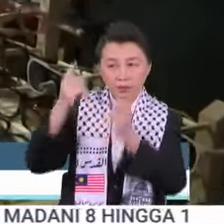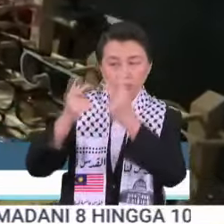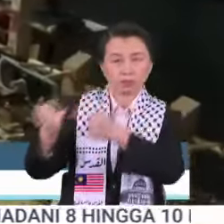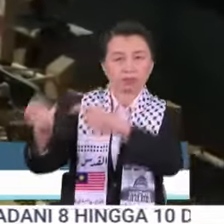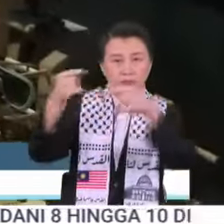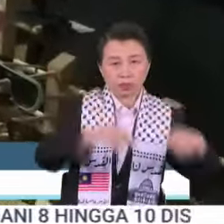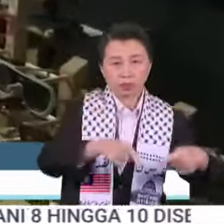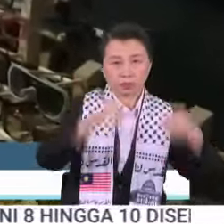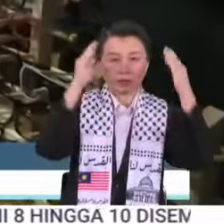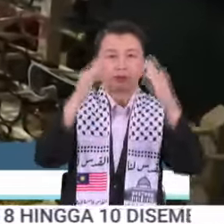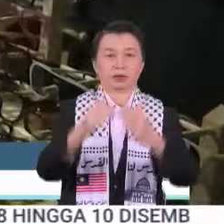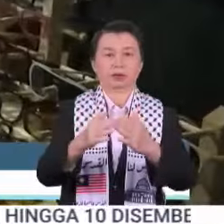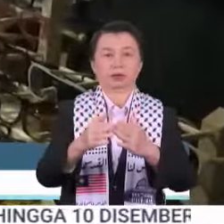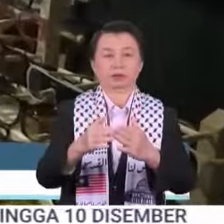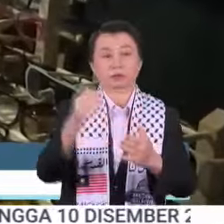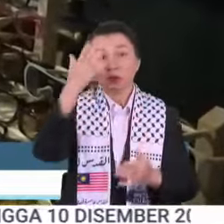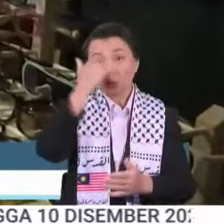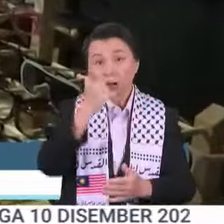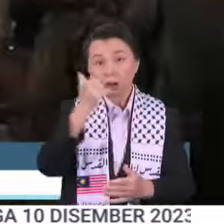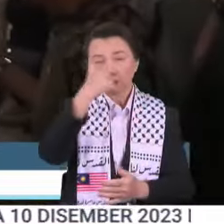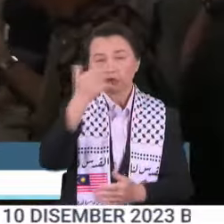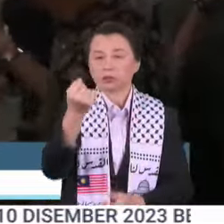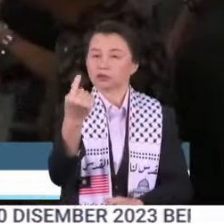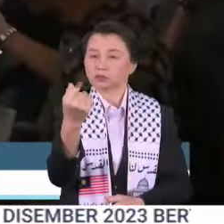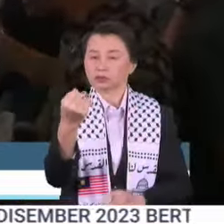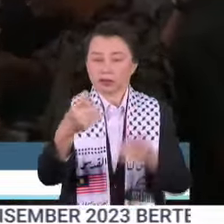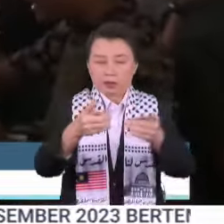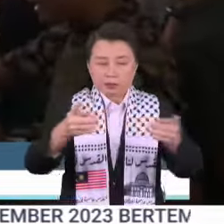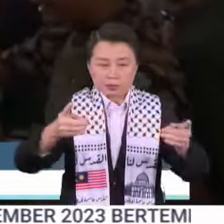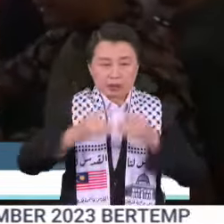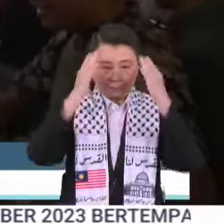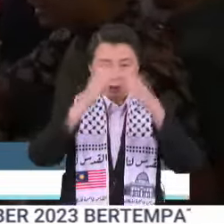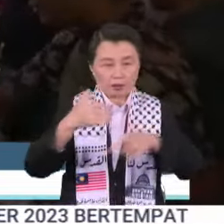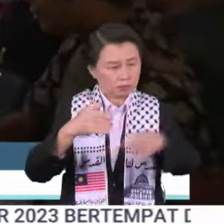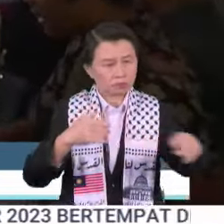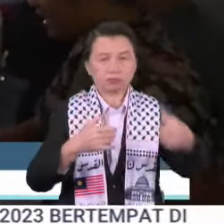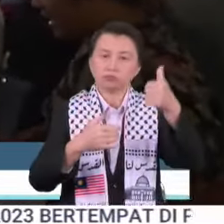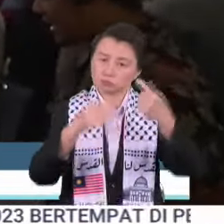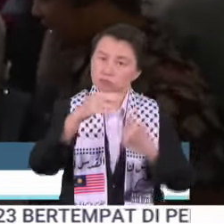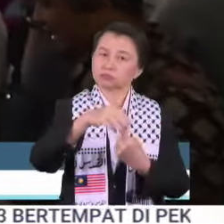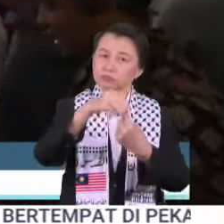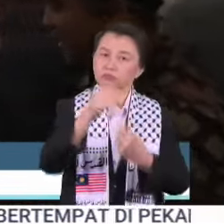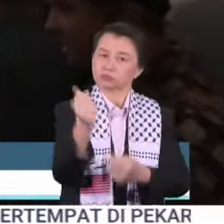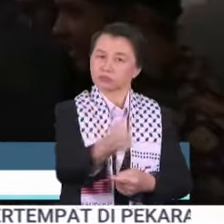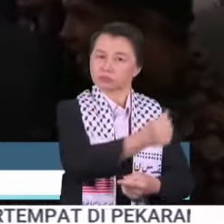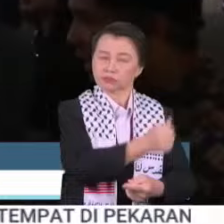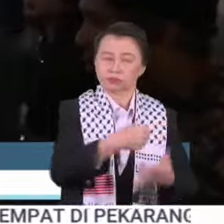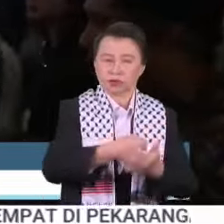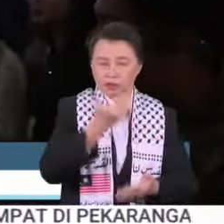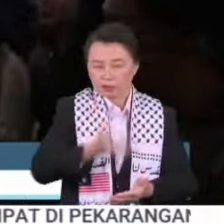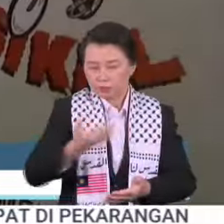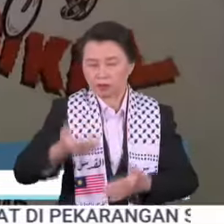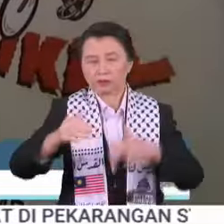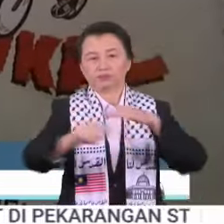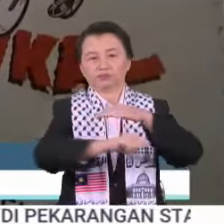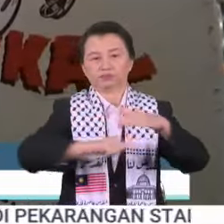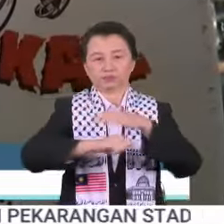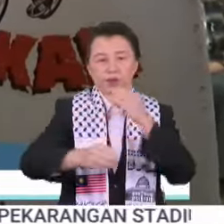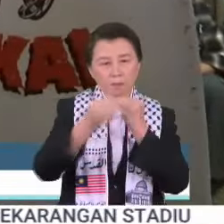ke negeri itu. Ini kerana 11 daerah di Pahang mempunyai keunikan tersendiri dalam produk yang